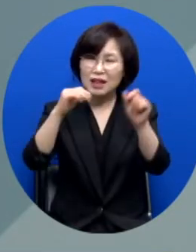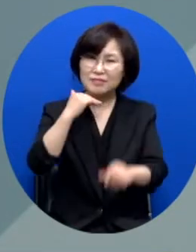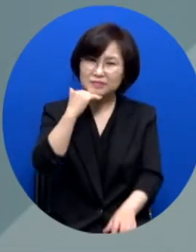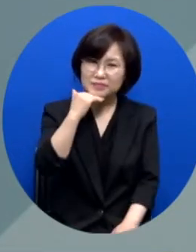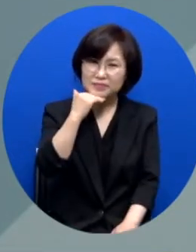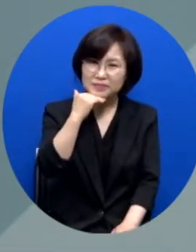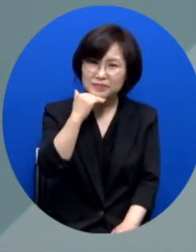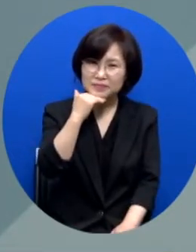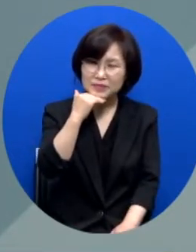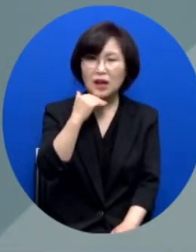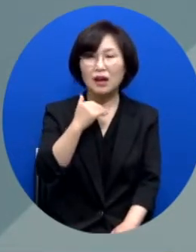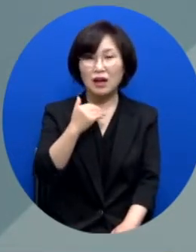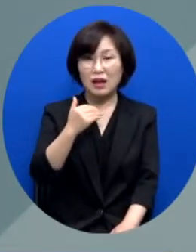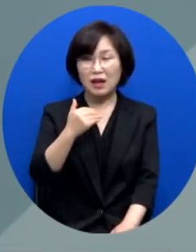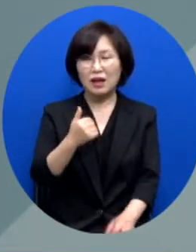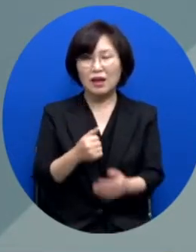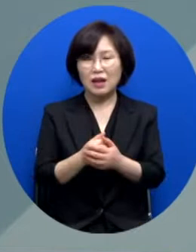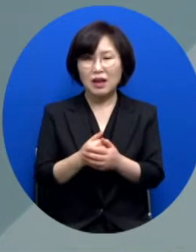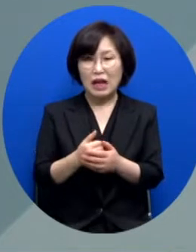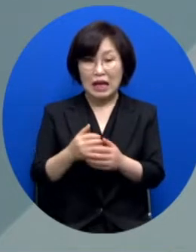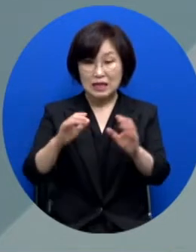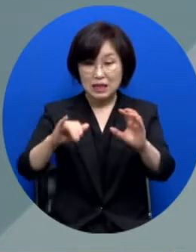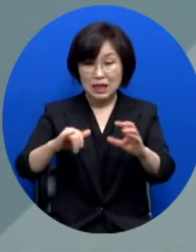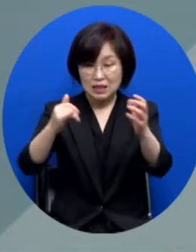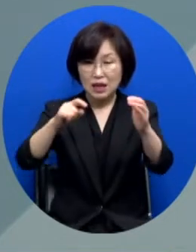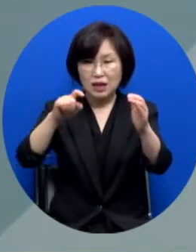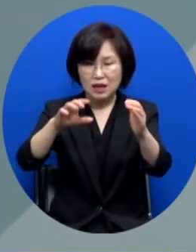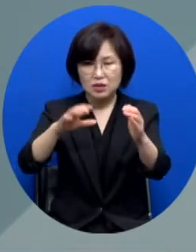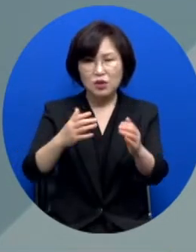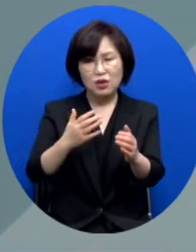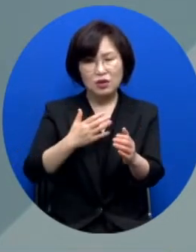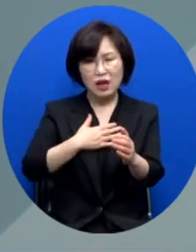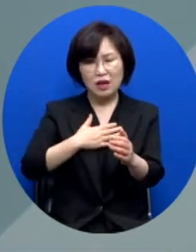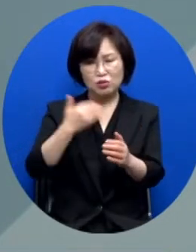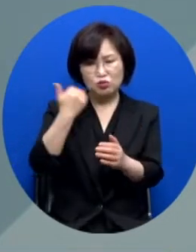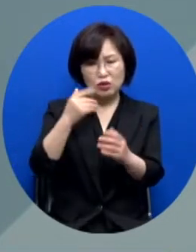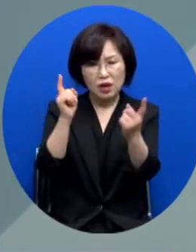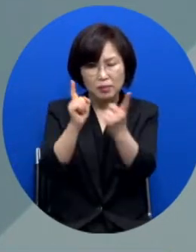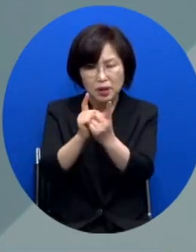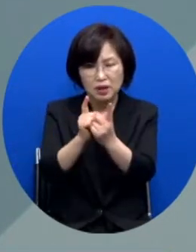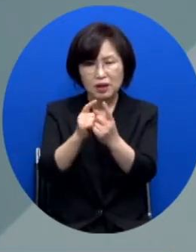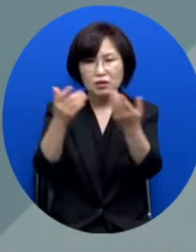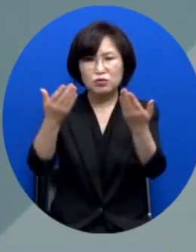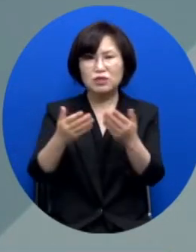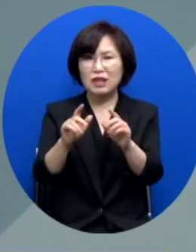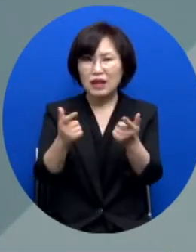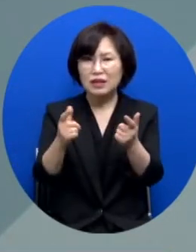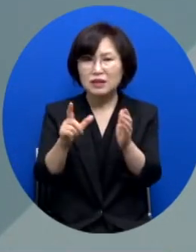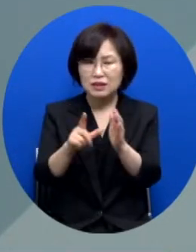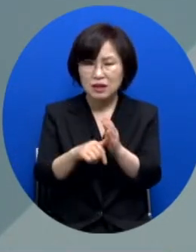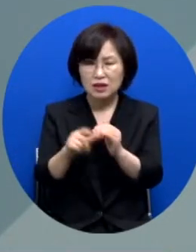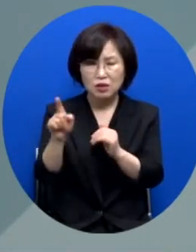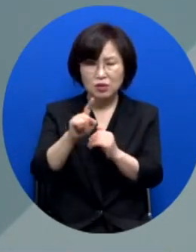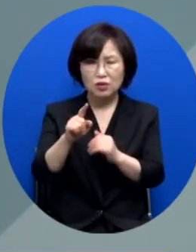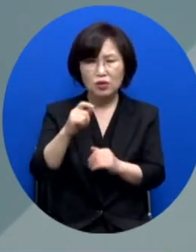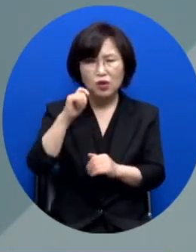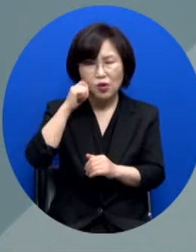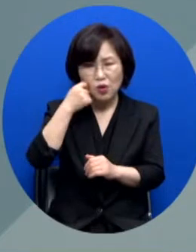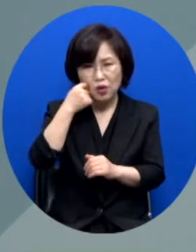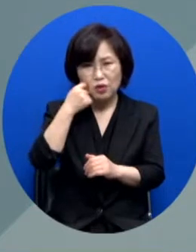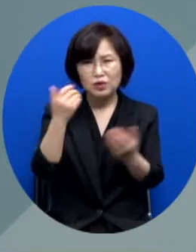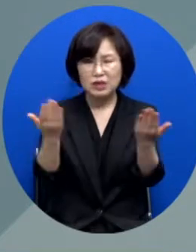아, 그렇구나. 세상에서 나를 한 사람도 만나주지 않을 때 어떤 큰 일들이 일어날 수